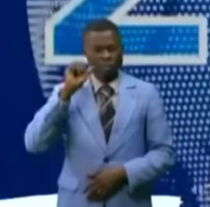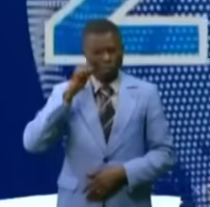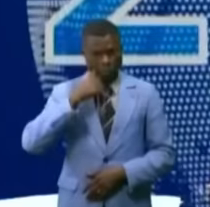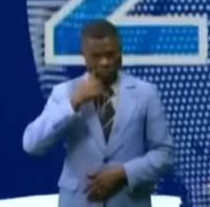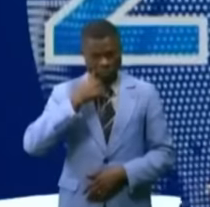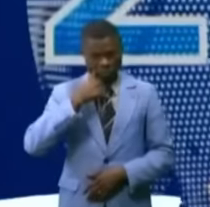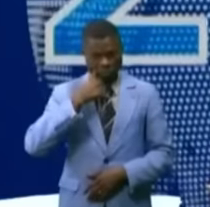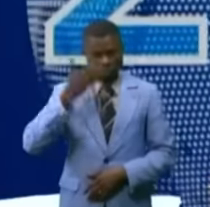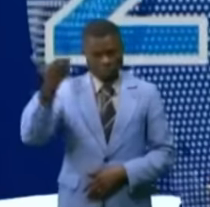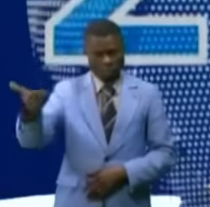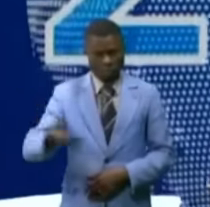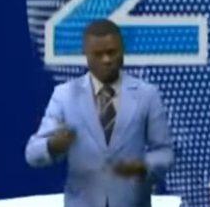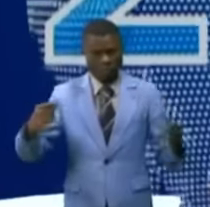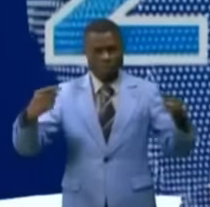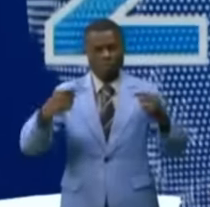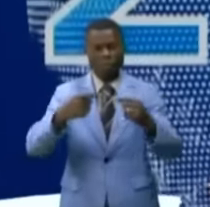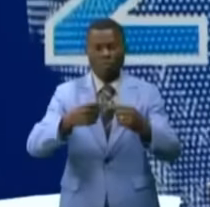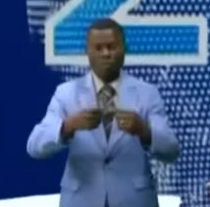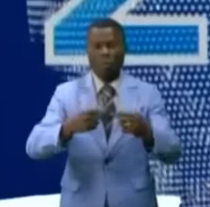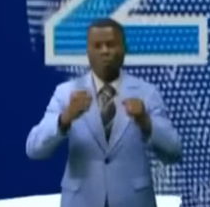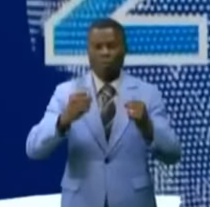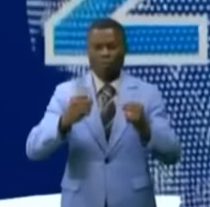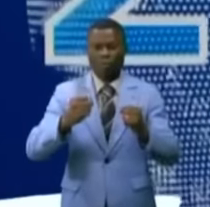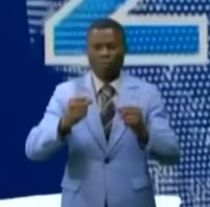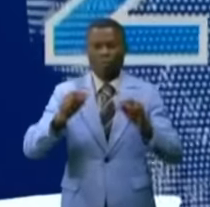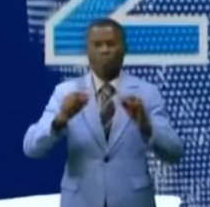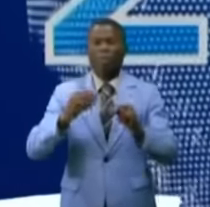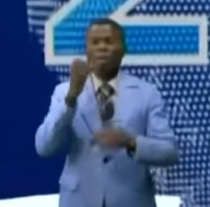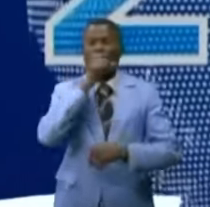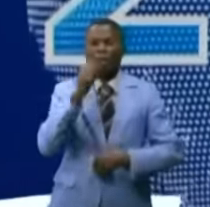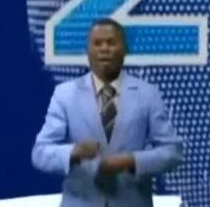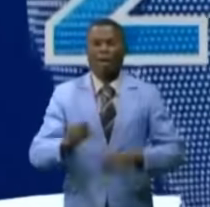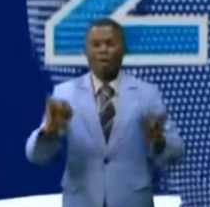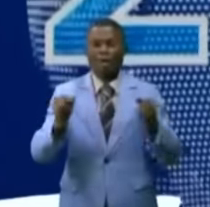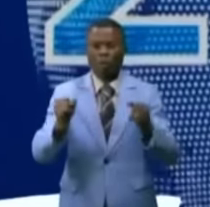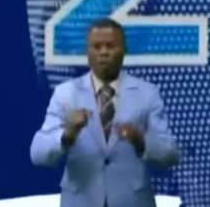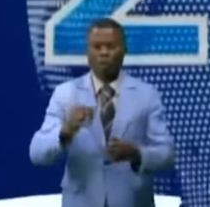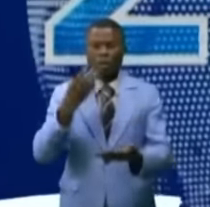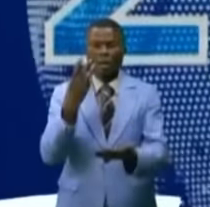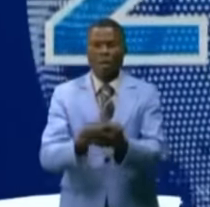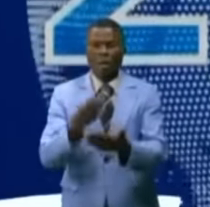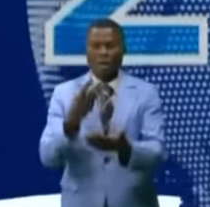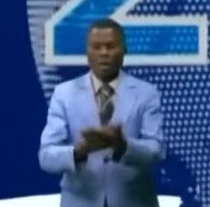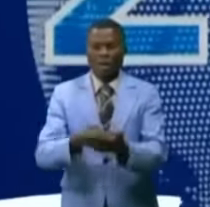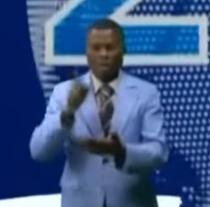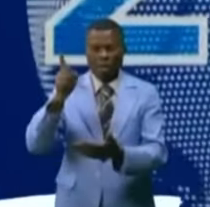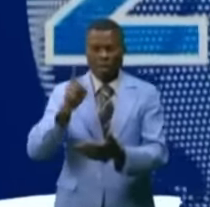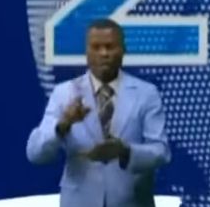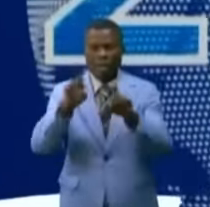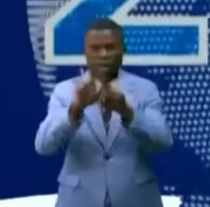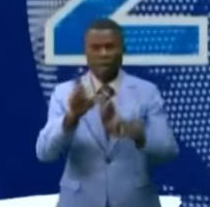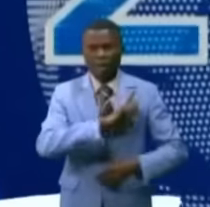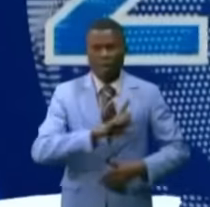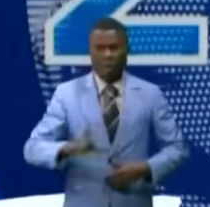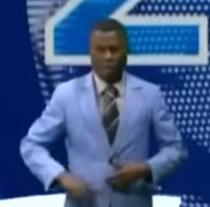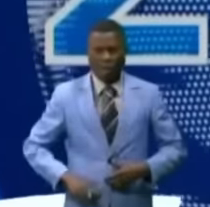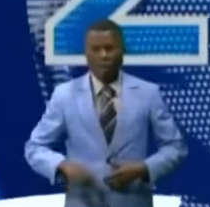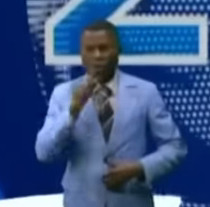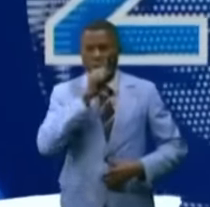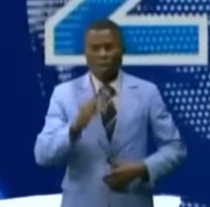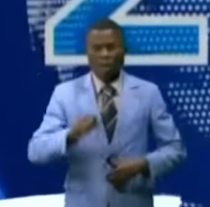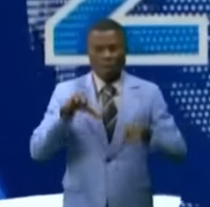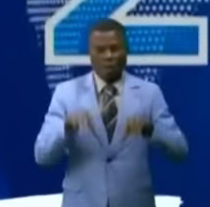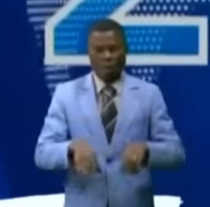va recevoir un match de gala qui opposera les légendes du FC Barcelone de l'Espagne et celles de Léopard de la République démocratique du